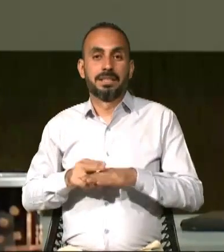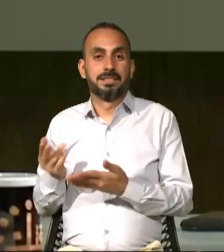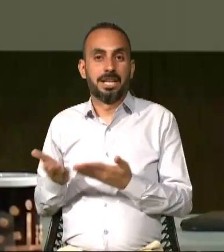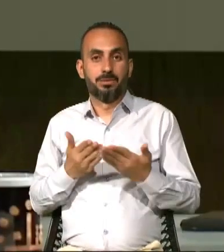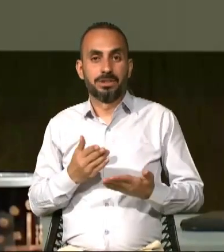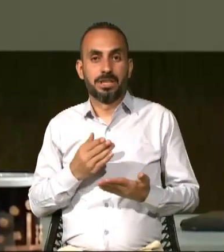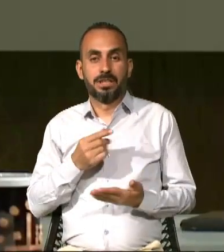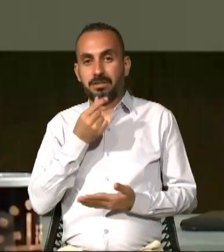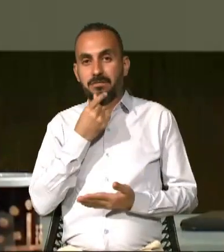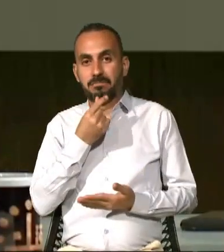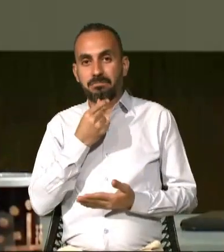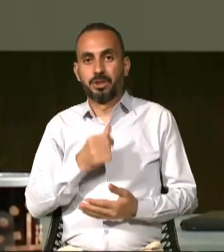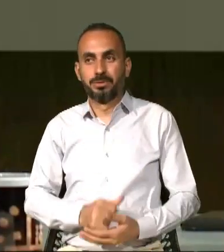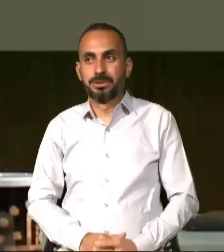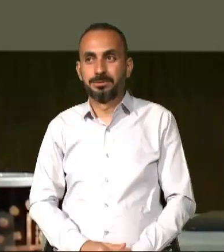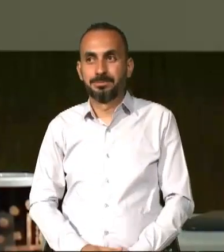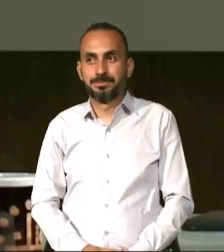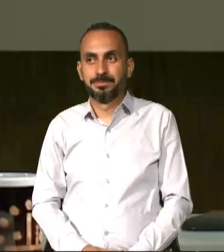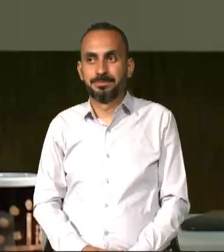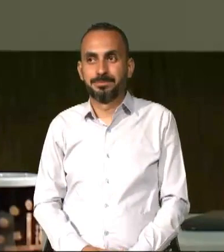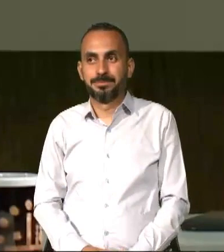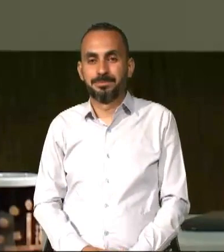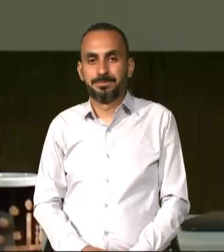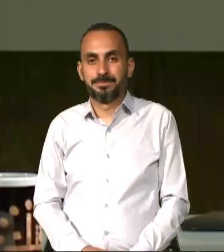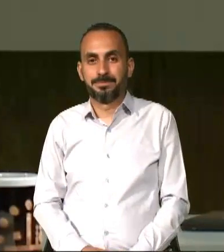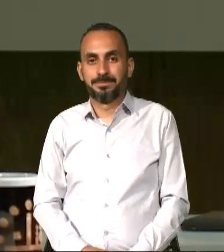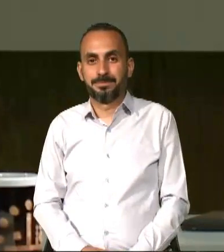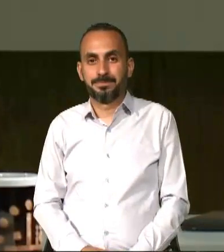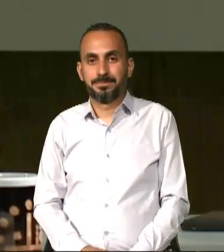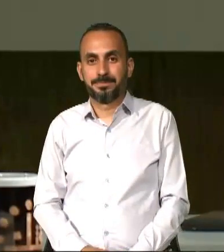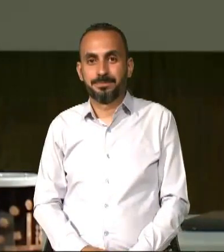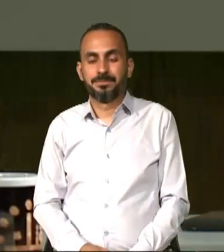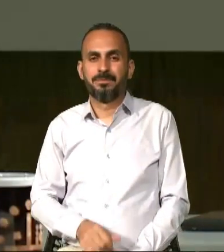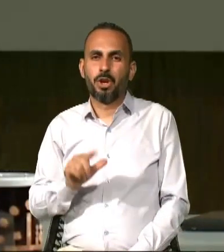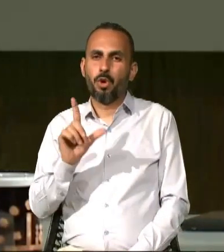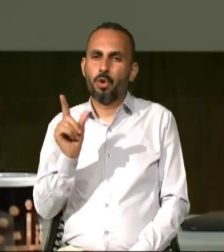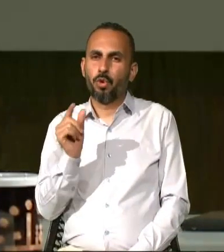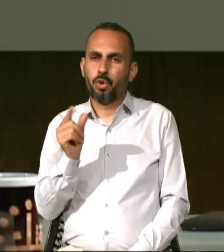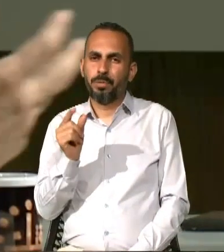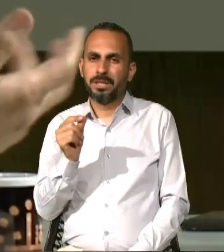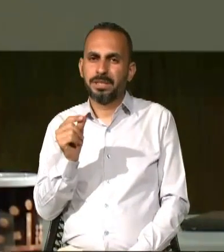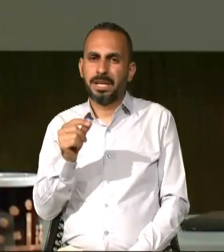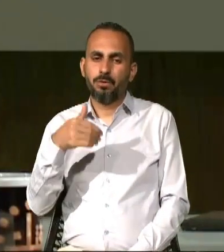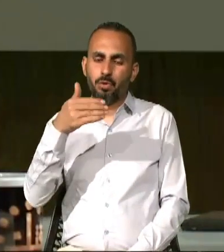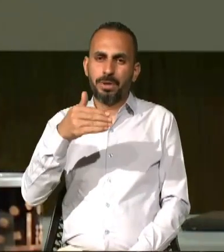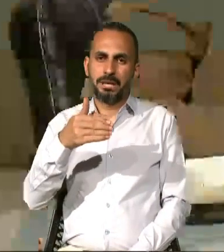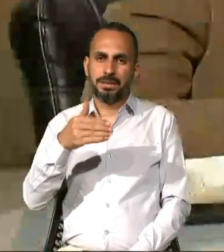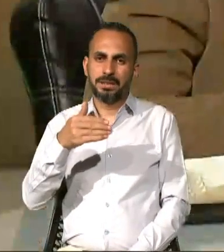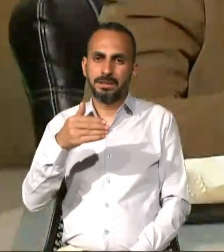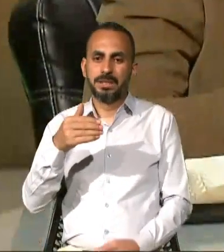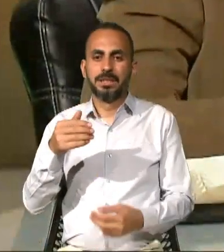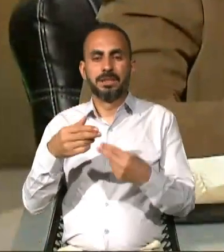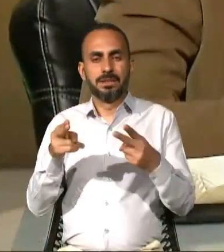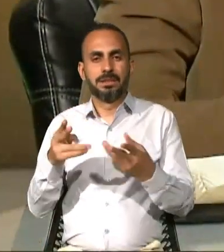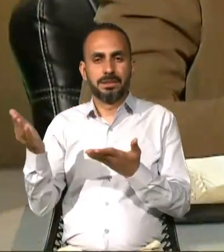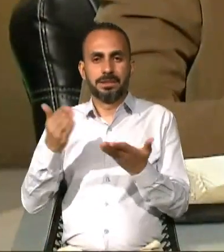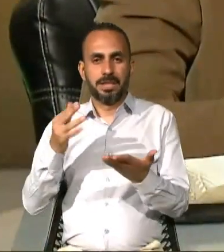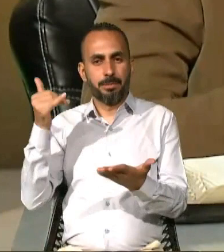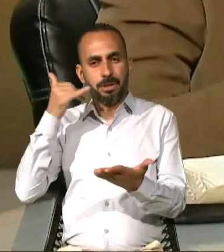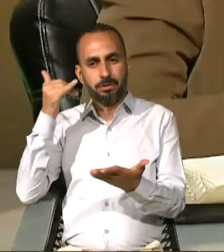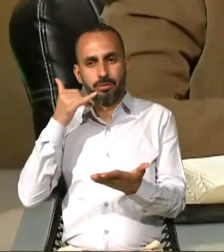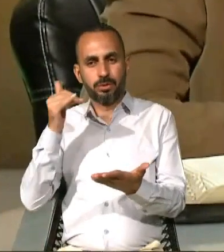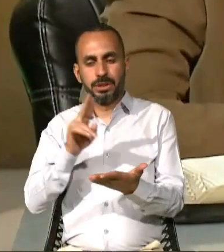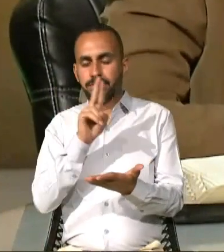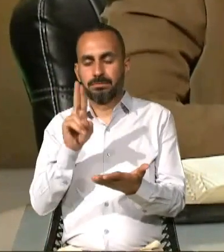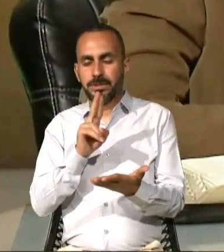تليفوناتكم. أمين. ربع ساعة، دون ربع ساعة، ربع ساعة ماشي يا أبونا. جميل قوي. طيب. احنا نفسنا من اول دقيقه بس عشان نشرح الفكره، عشان